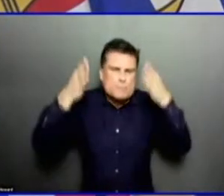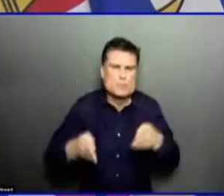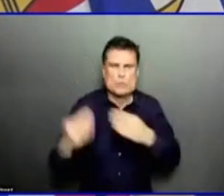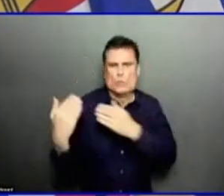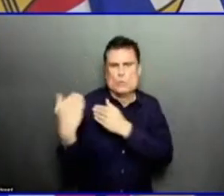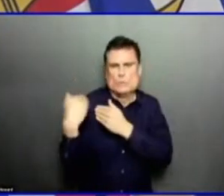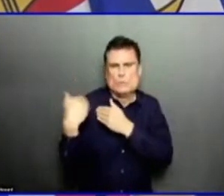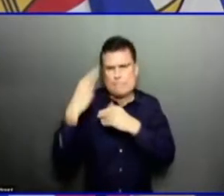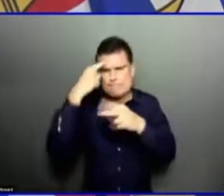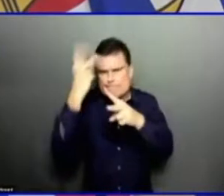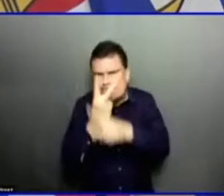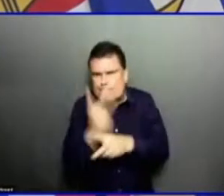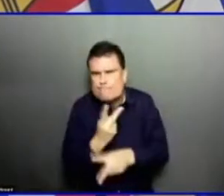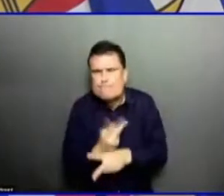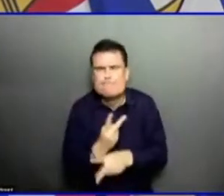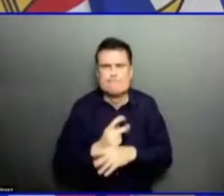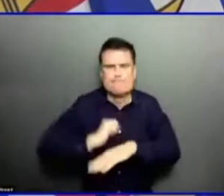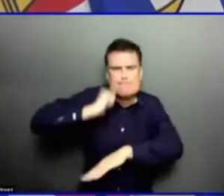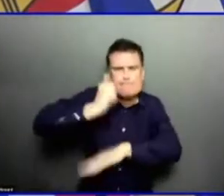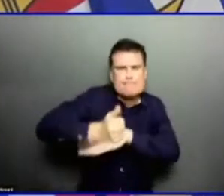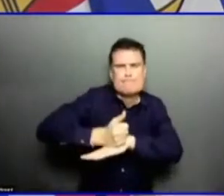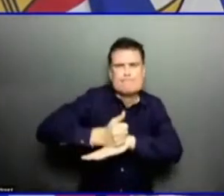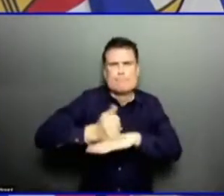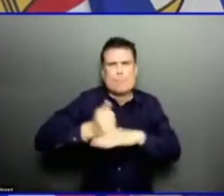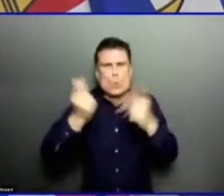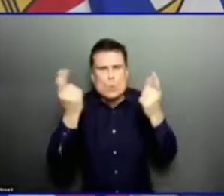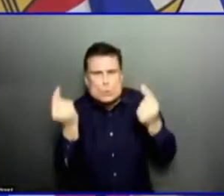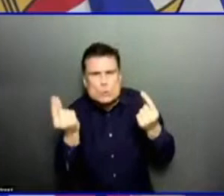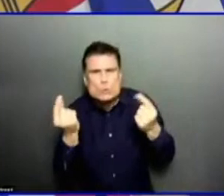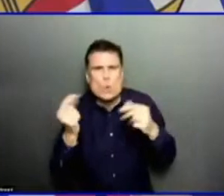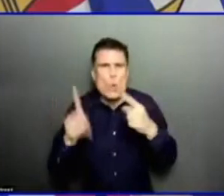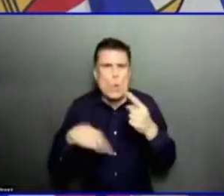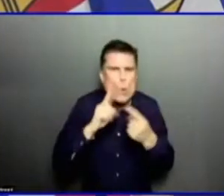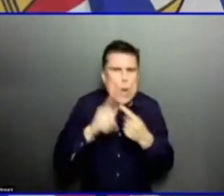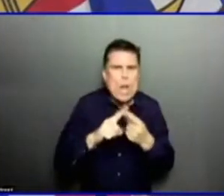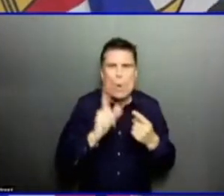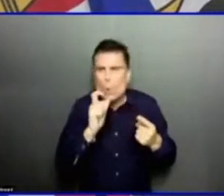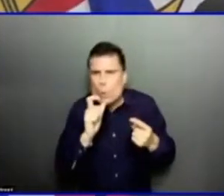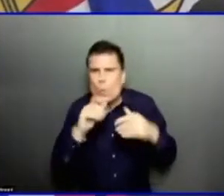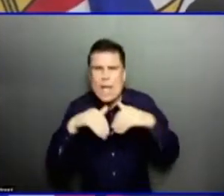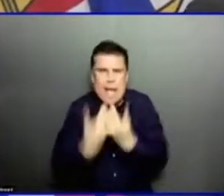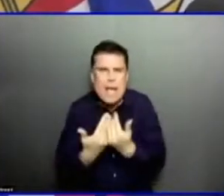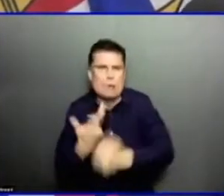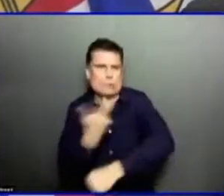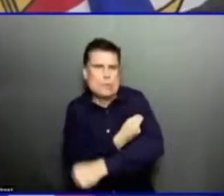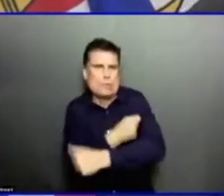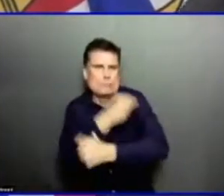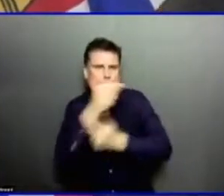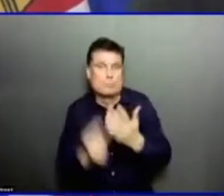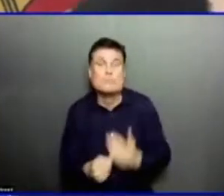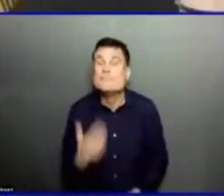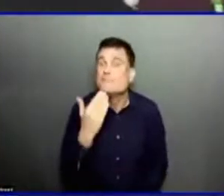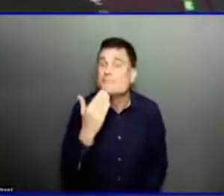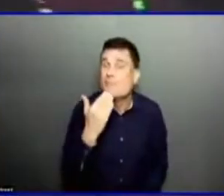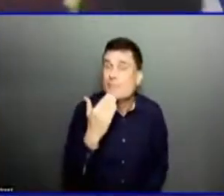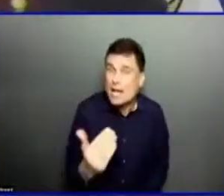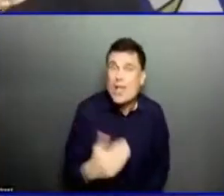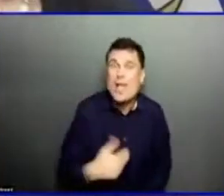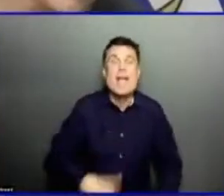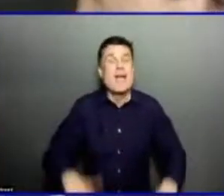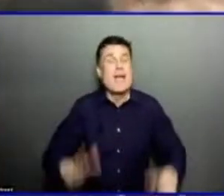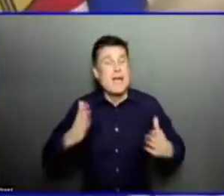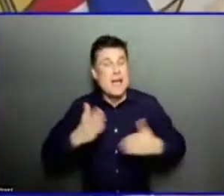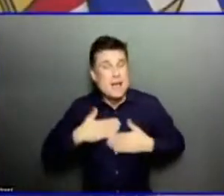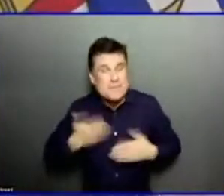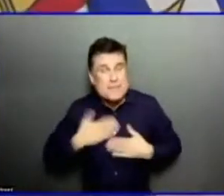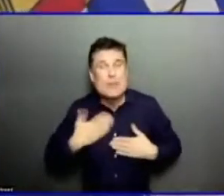together. And I'll just say thank you and have a happy Christmas. 谢谢大家，因为他今天比较忙。 所以呢，